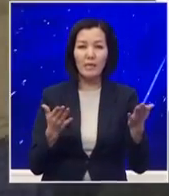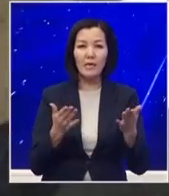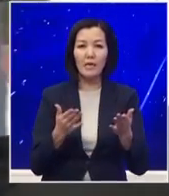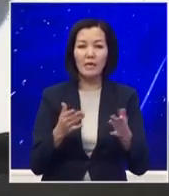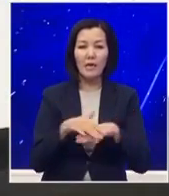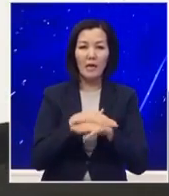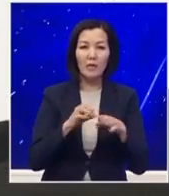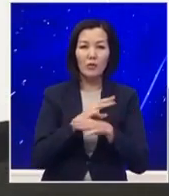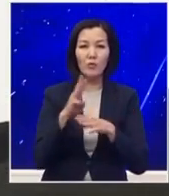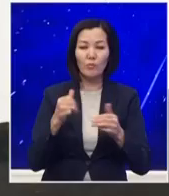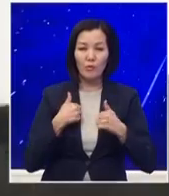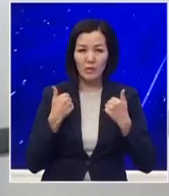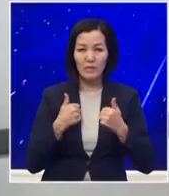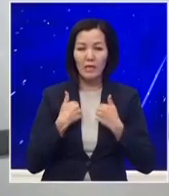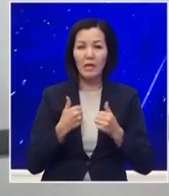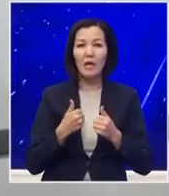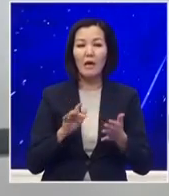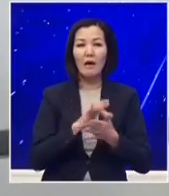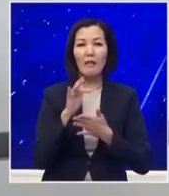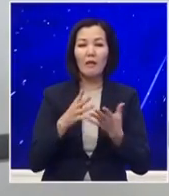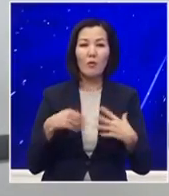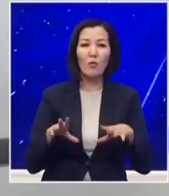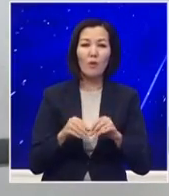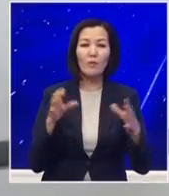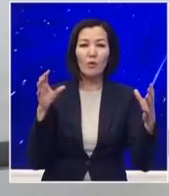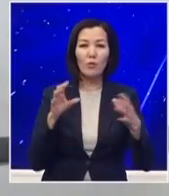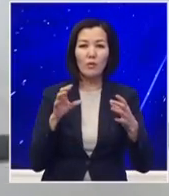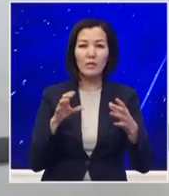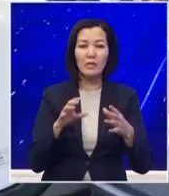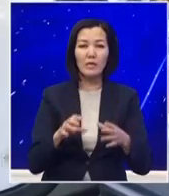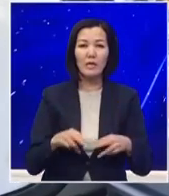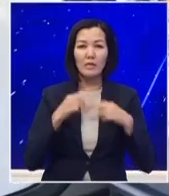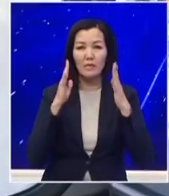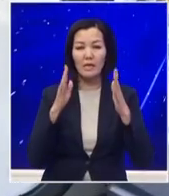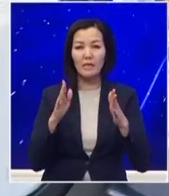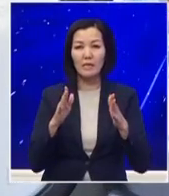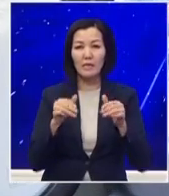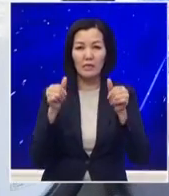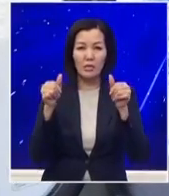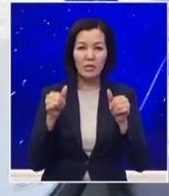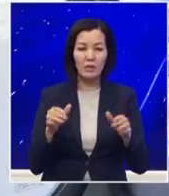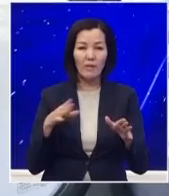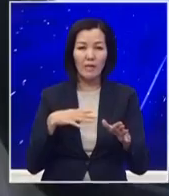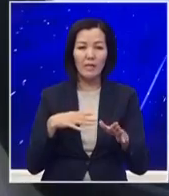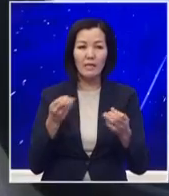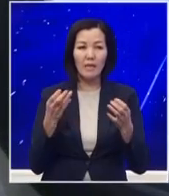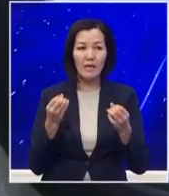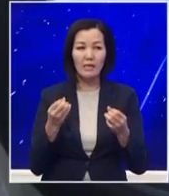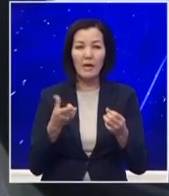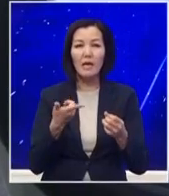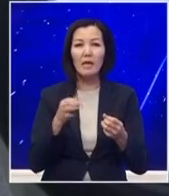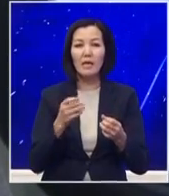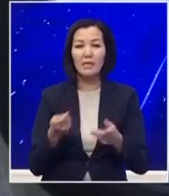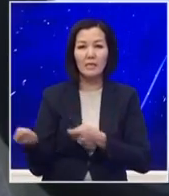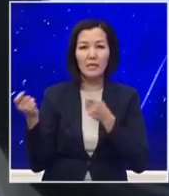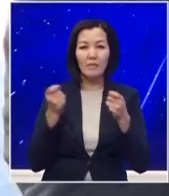көбірек қамтуға тырысады. Сол себепті қалалық қоғамдық көліктерге де сақтық ережелері жазылған жаднамалар ілінді. Оған қоса газ